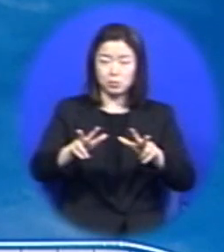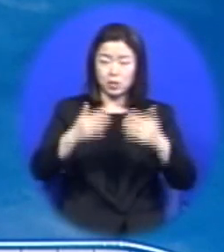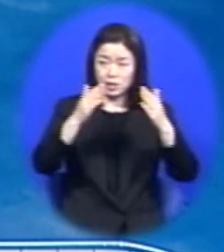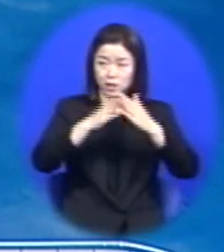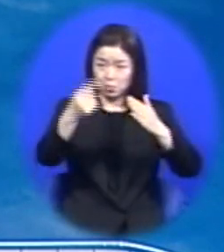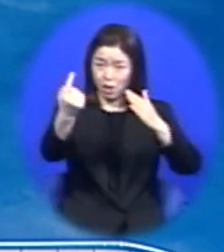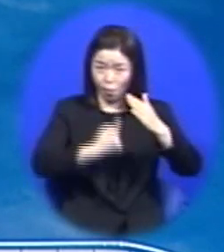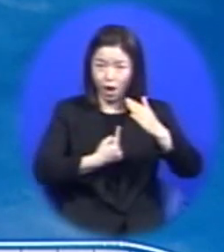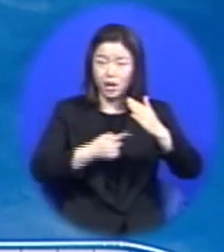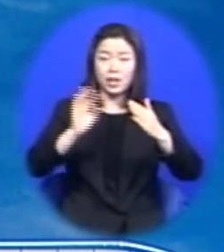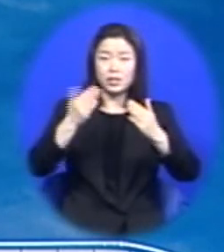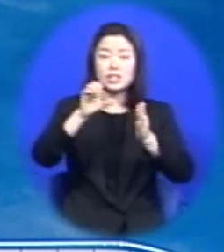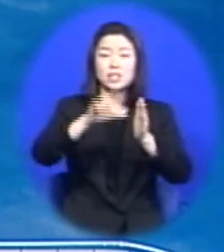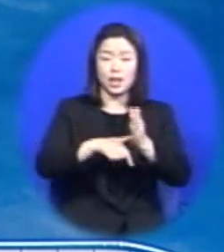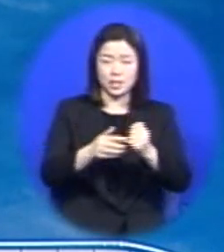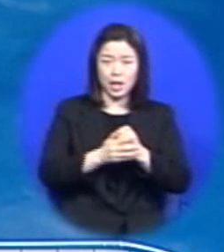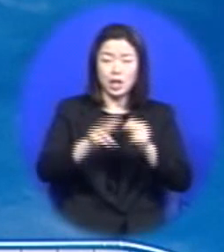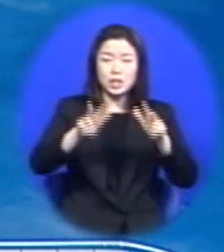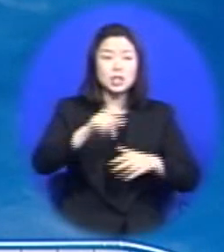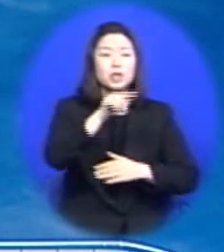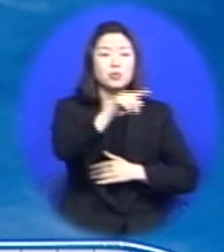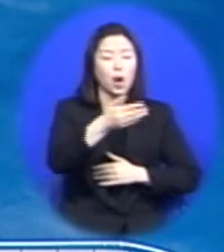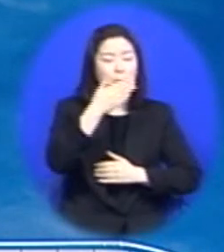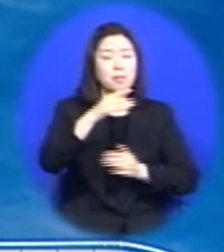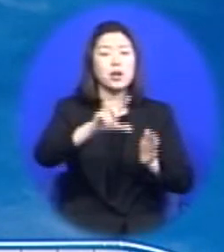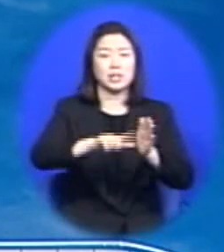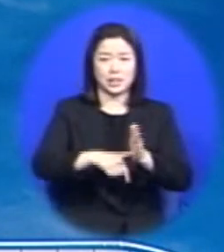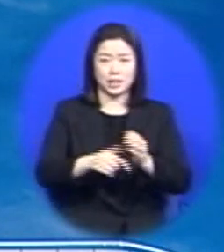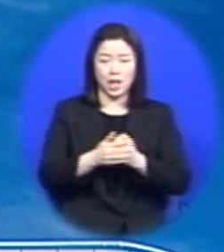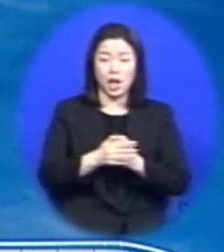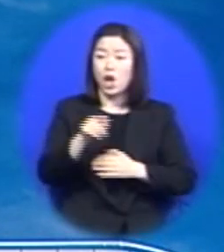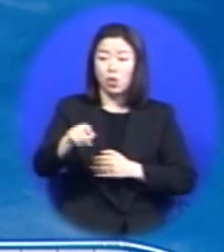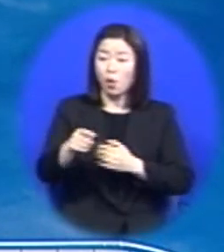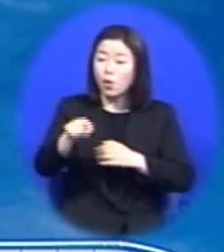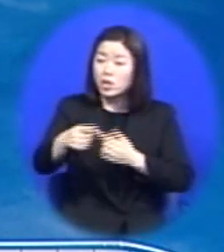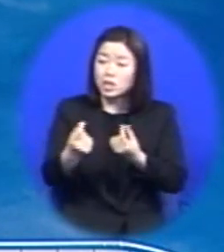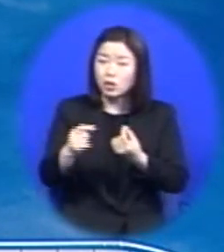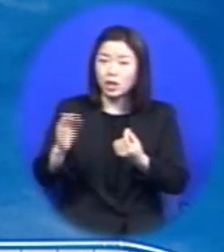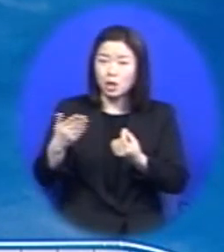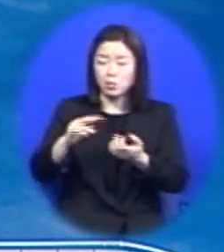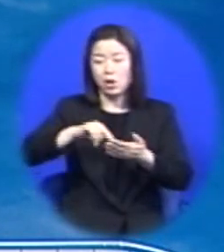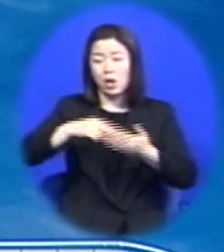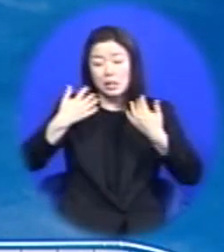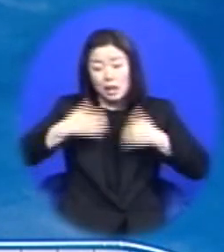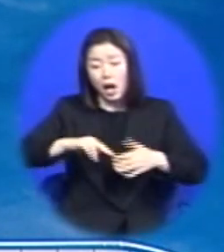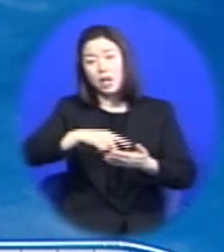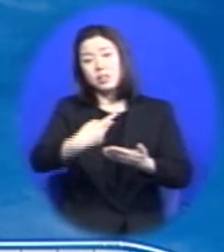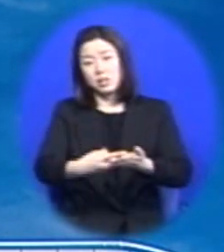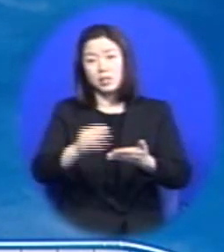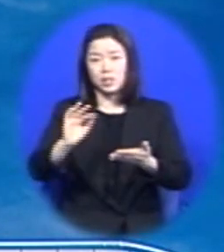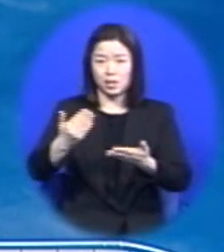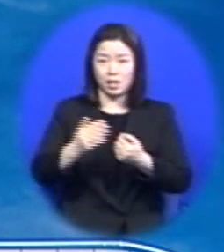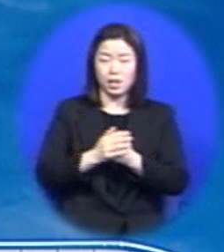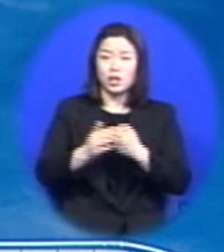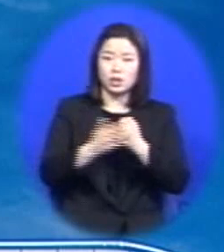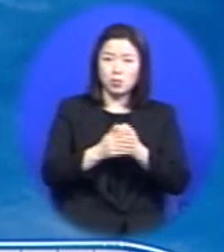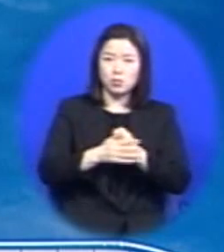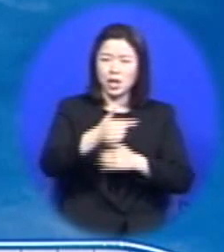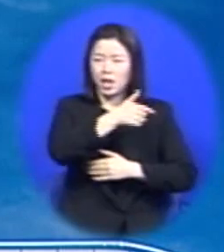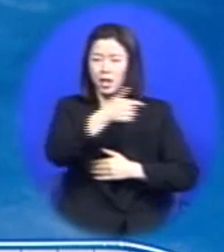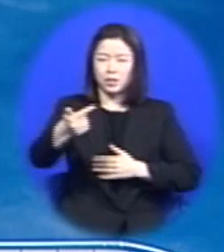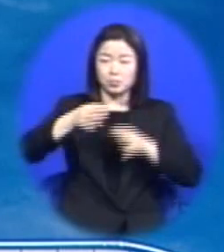시간이야. 지금은 너 밥 먹어야 될 시간이야. 너 이렇게 하다가 보면 너 지쳐서 쓰러져. 그래서 큰